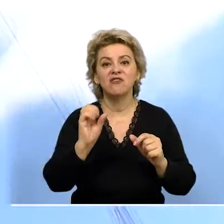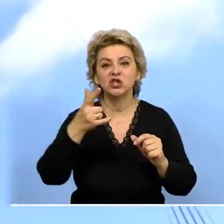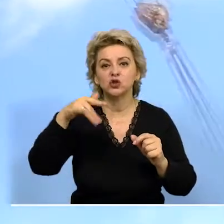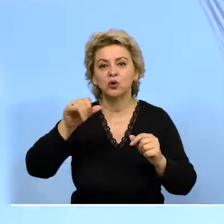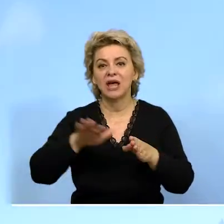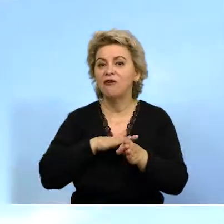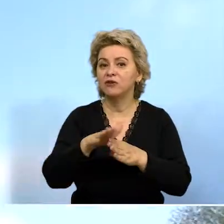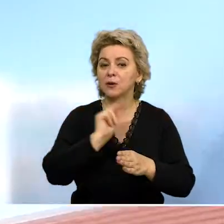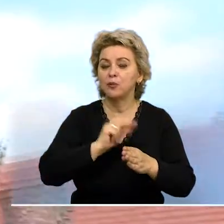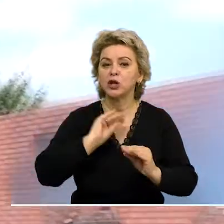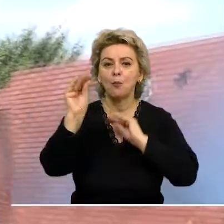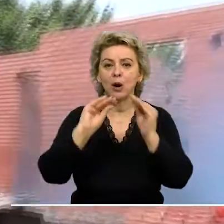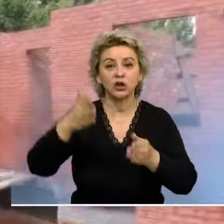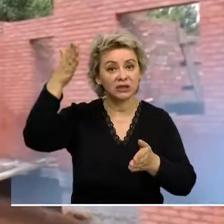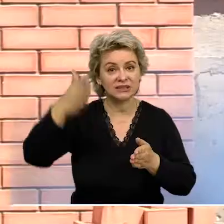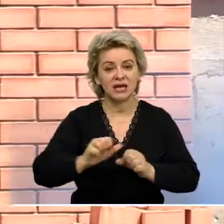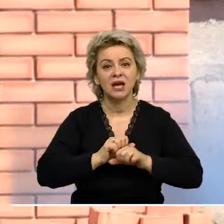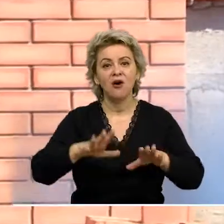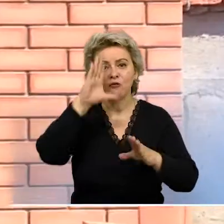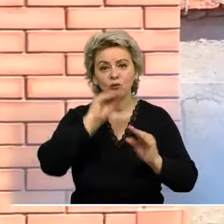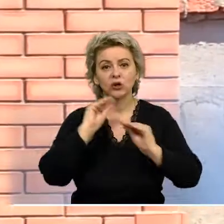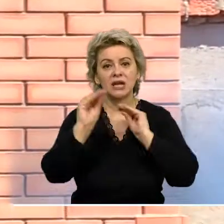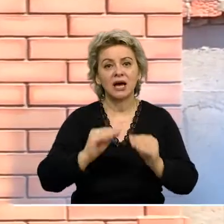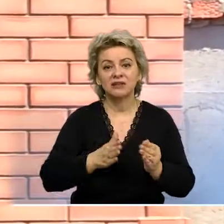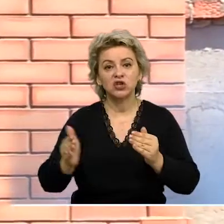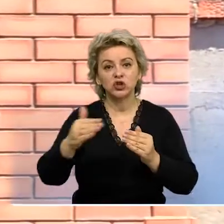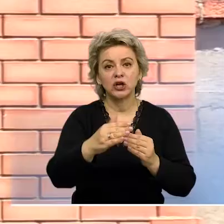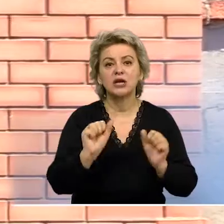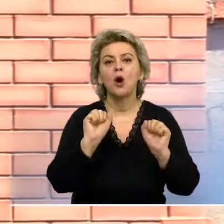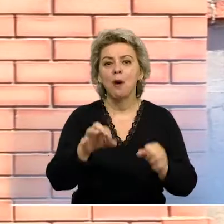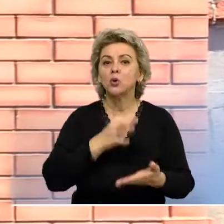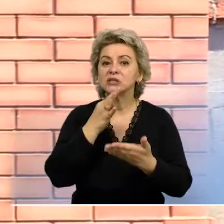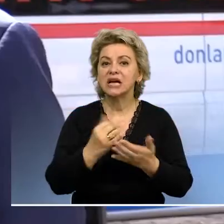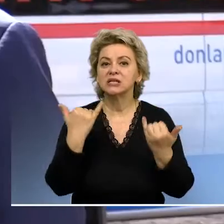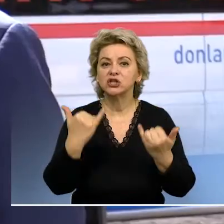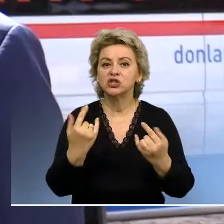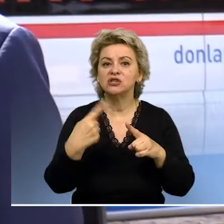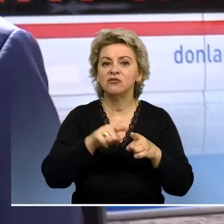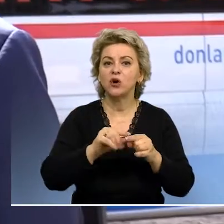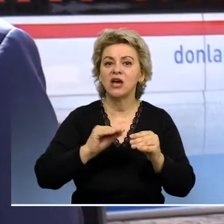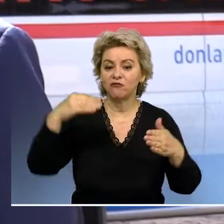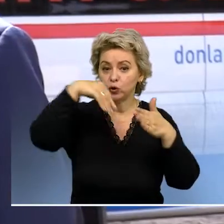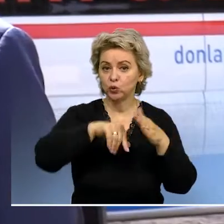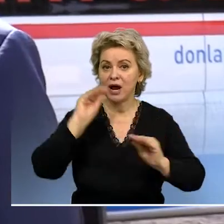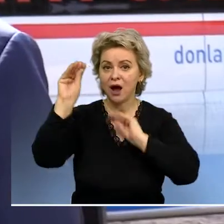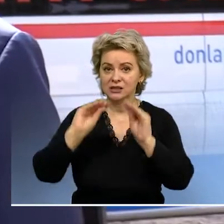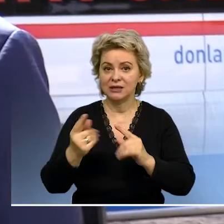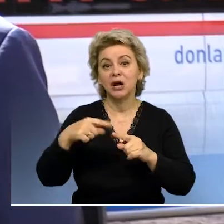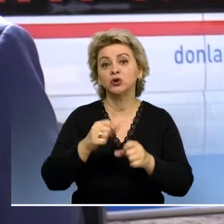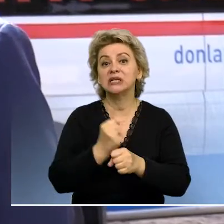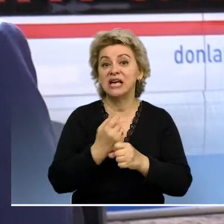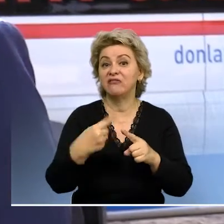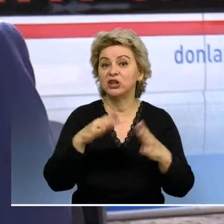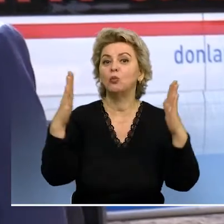ведет строительная компания «Высота». Выполнены работы по монтажу наружных сетей водоснабжения, водоотведения. Могу сказать, что сегодня внутренняя